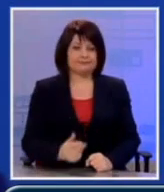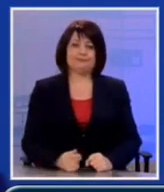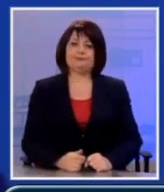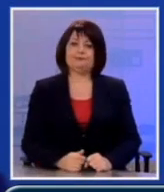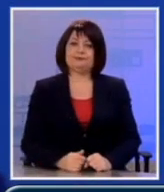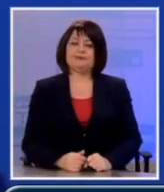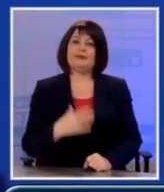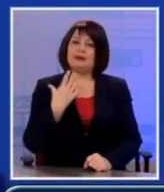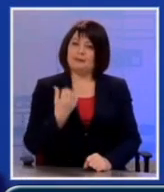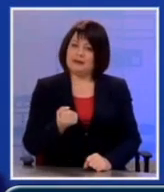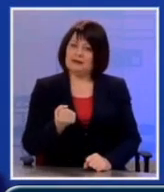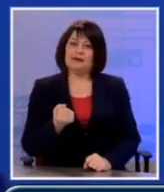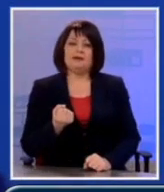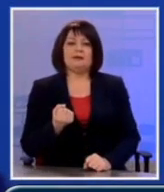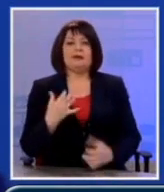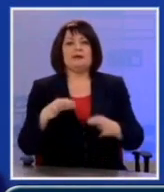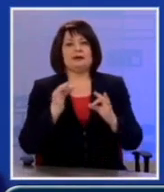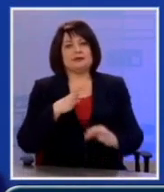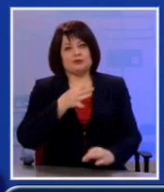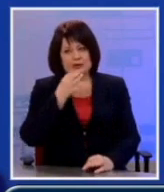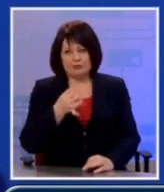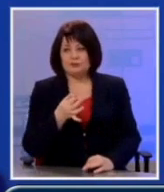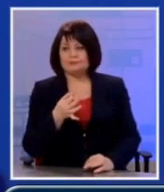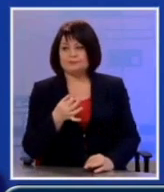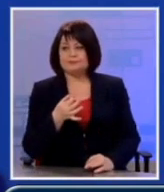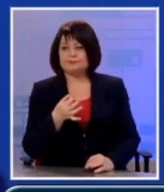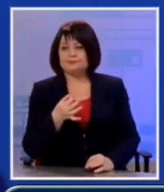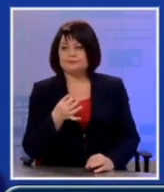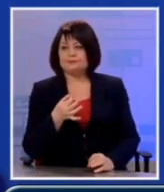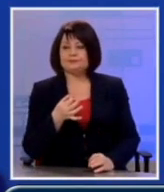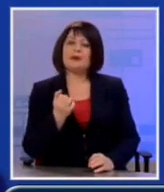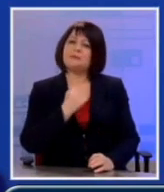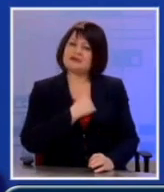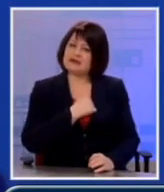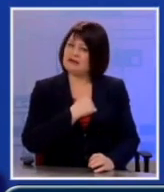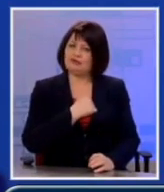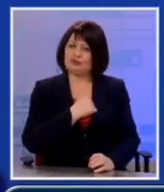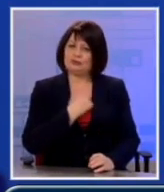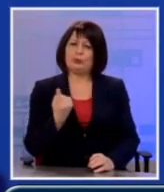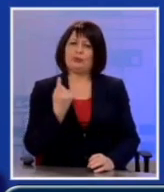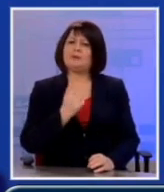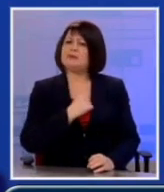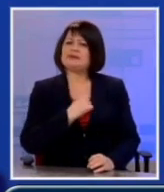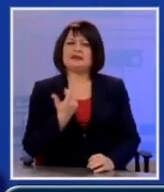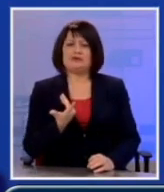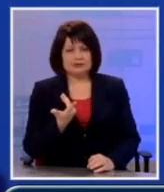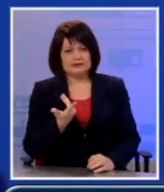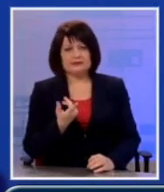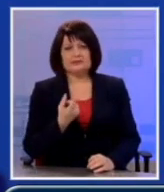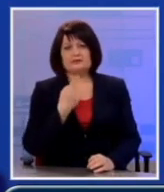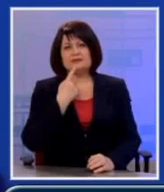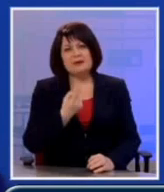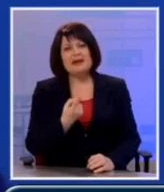Υπάρχει μία... Καταρχάς θέλω, μολονότι ως αρχή μου έχω να μην